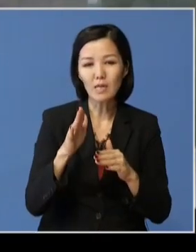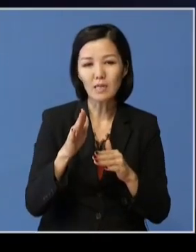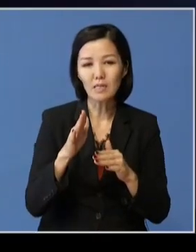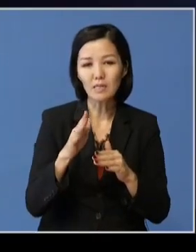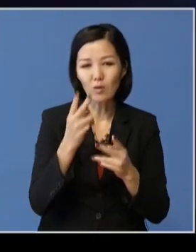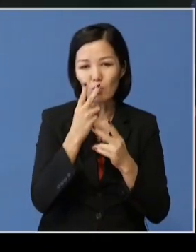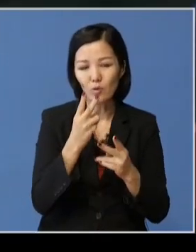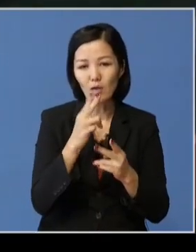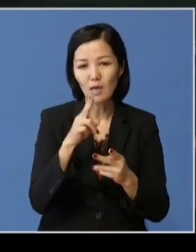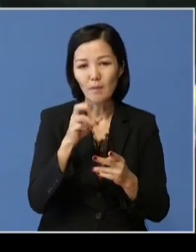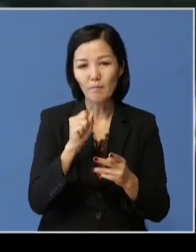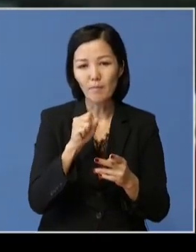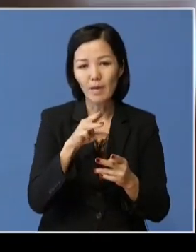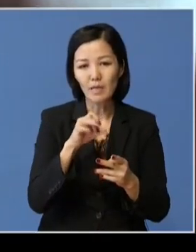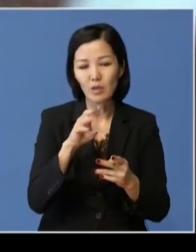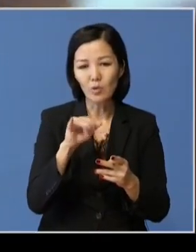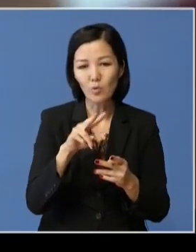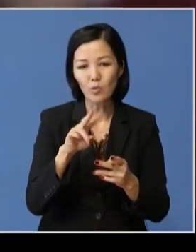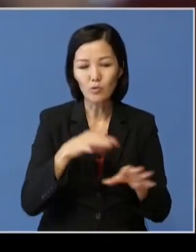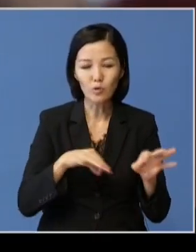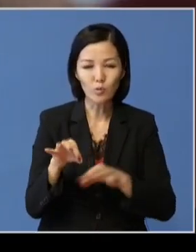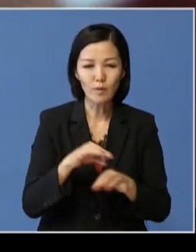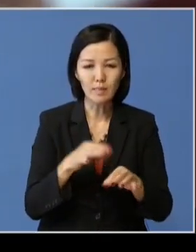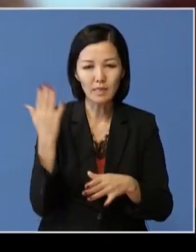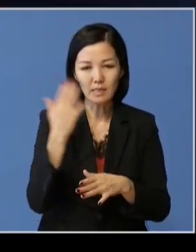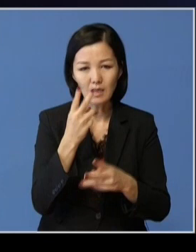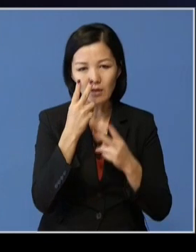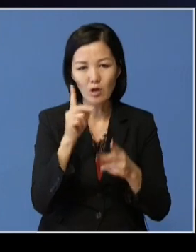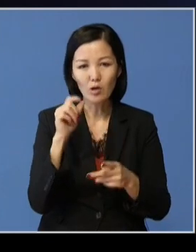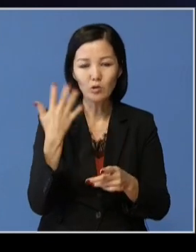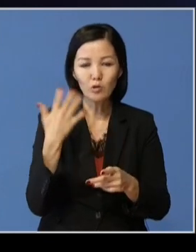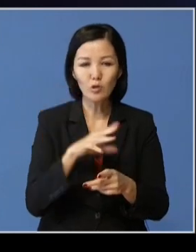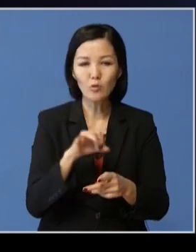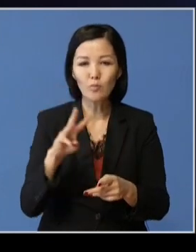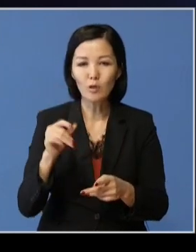болғаны «Патруль» жобасы. Сериал жарыққа шыққалы 150